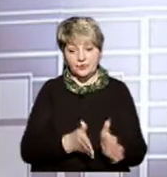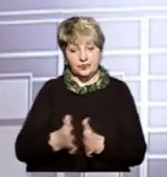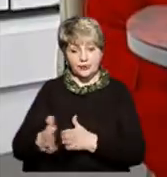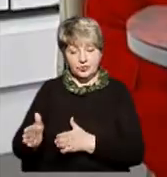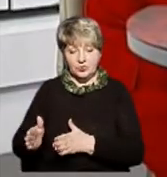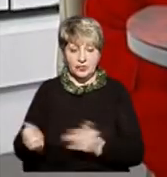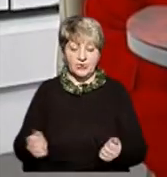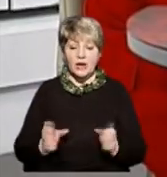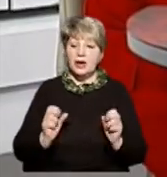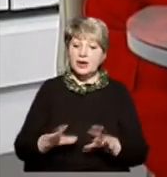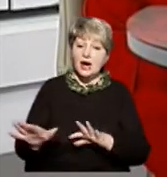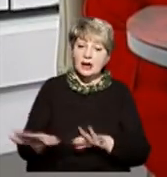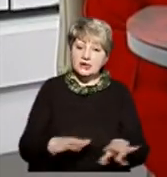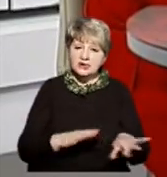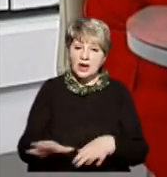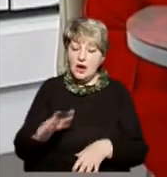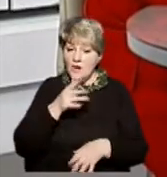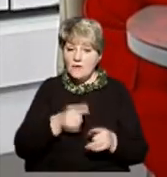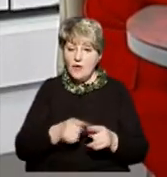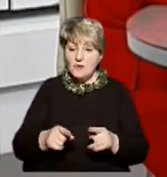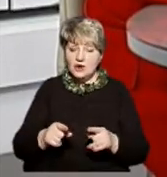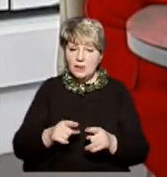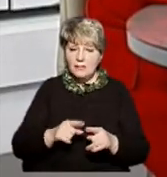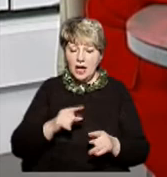війни. Як діяти під час повітряної тривоги?